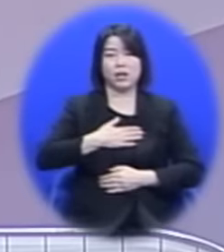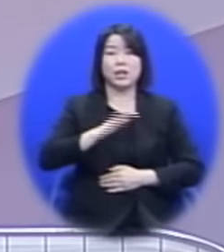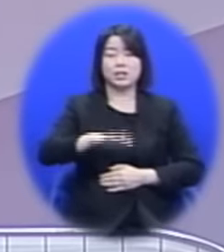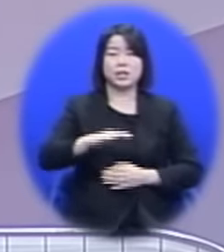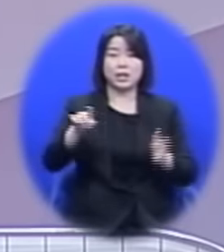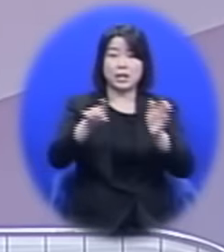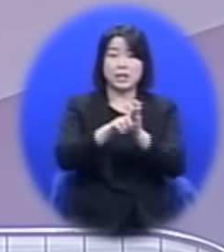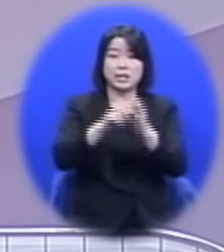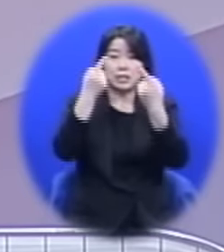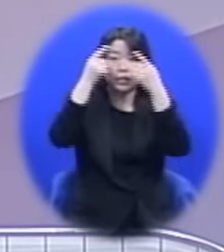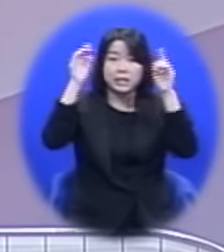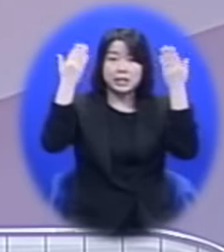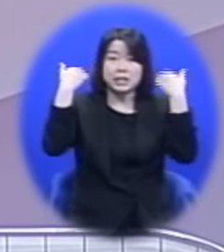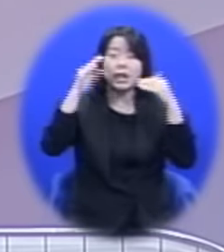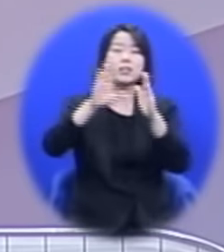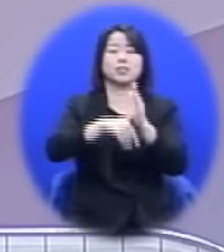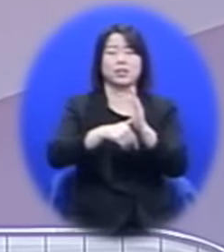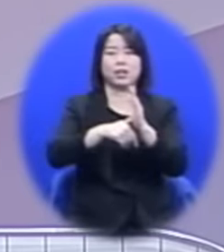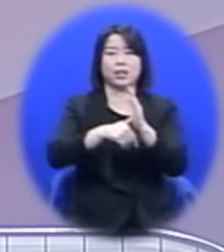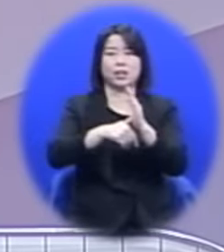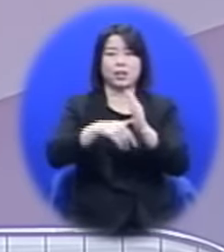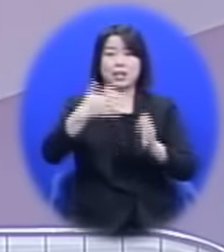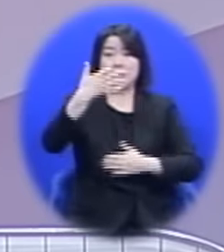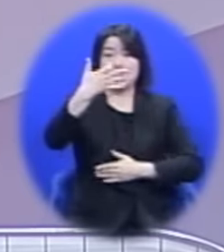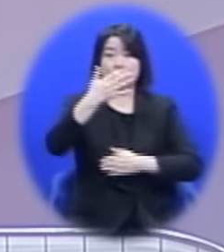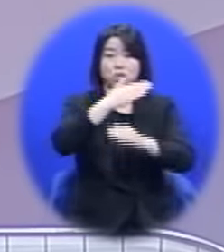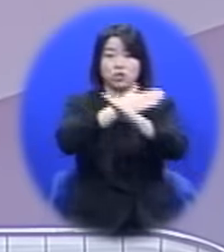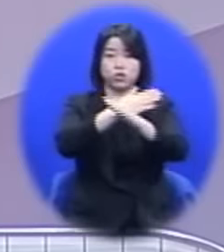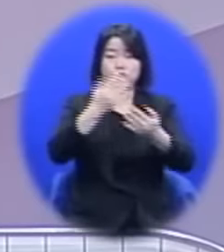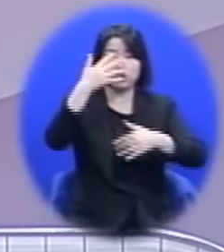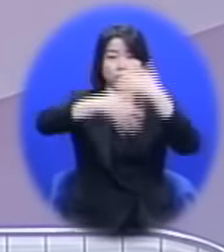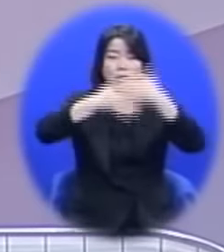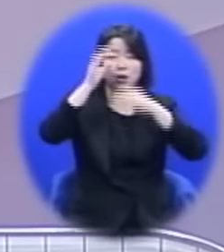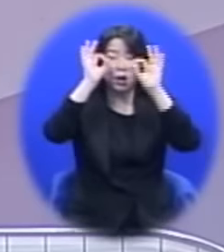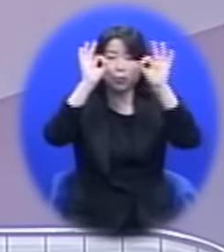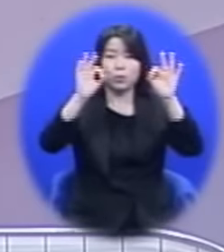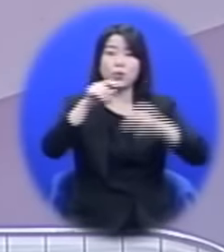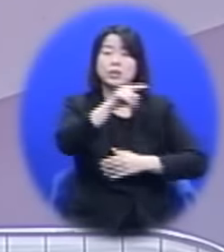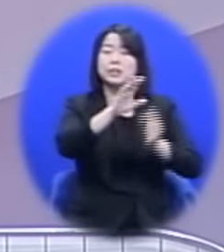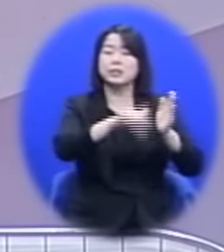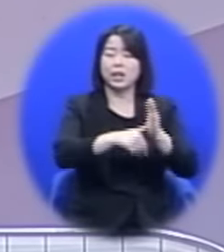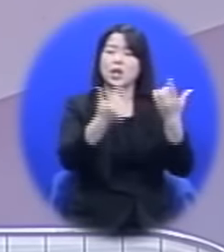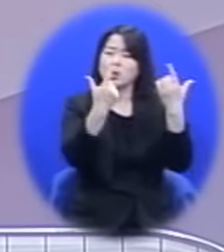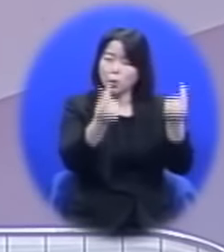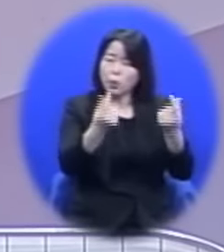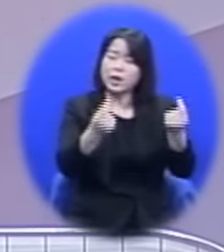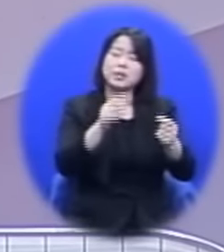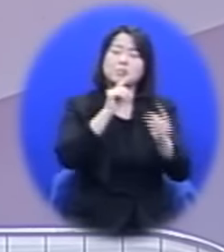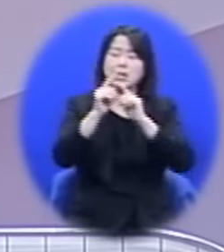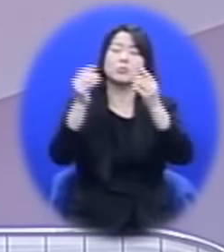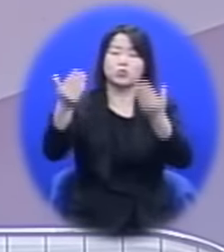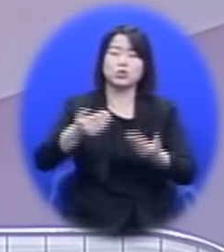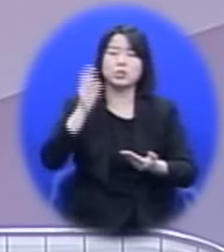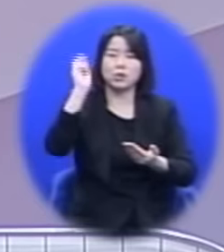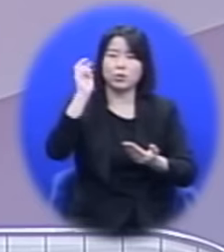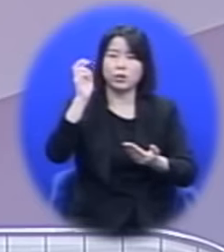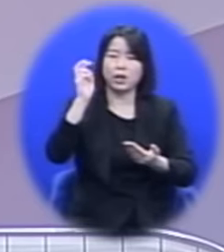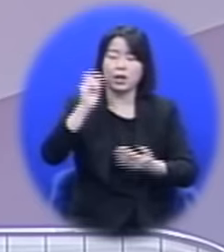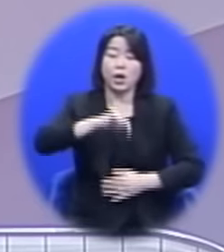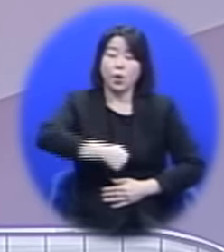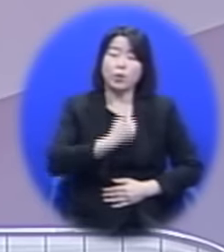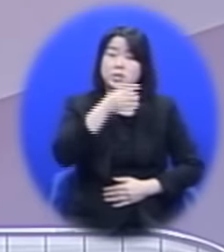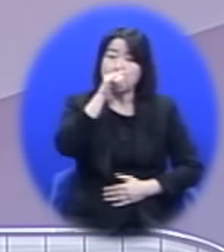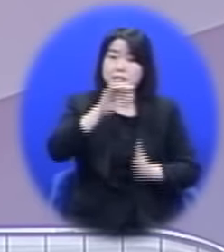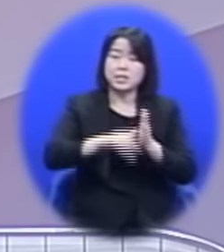1학년 때 미성년자 불가 영화를 보고 그때 똑같은 말씀을 하셨었구나. 혼자 있을 때 나를 바라보는